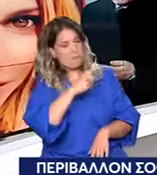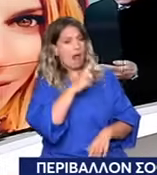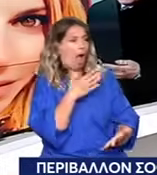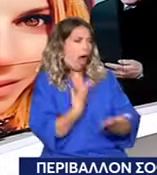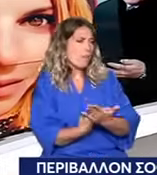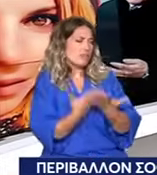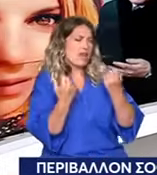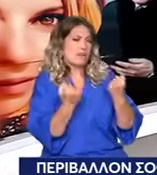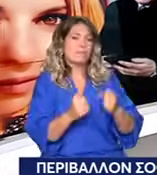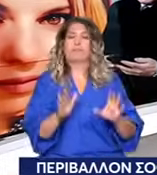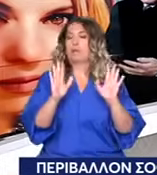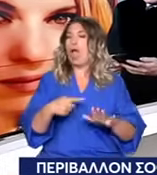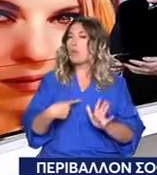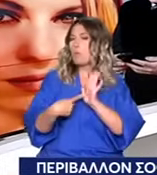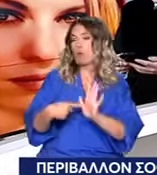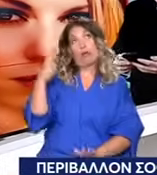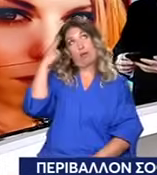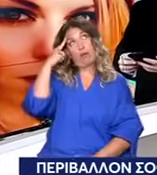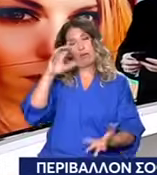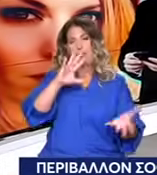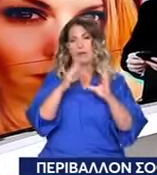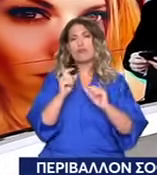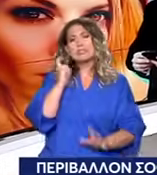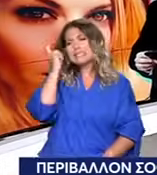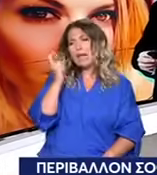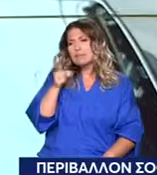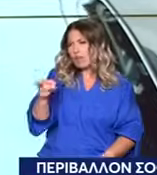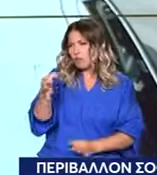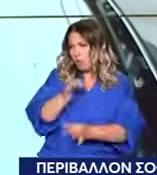Βαγγελάτο, εγώ δίνω μια σφαιρική και ολοκληρωμένη σκέψη